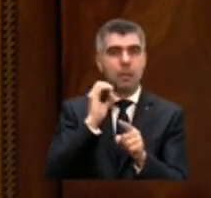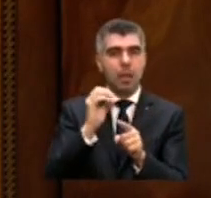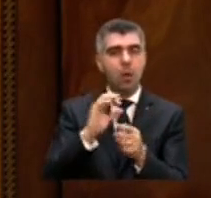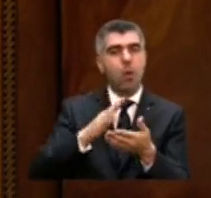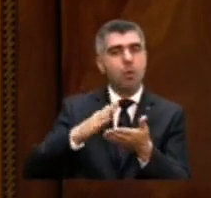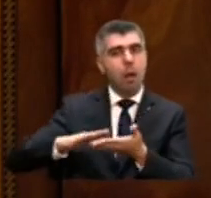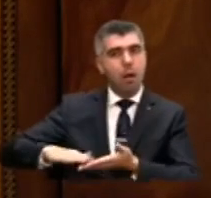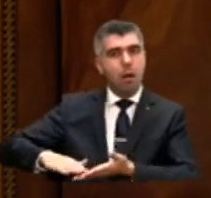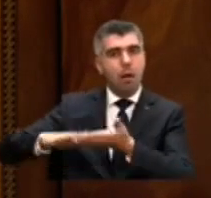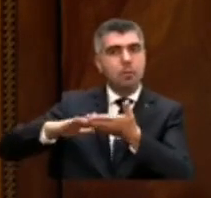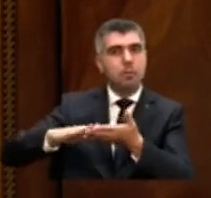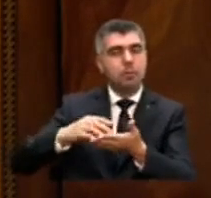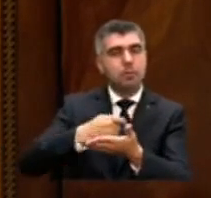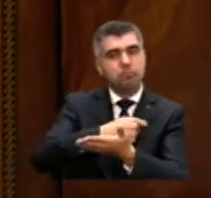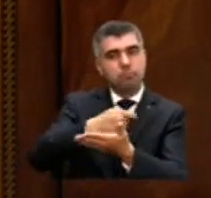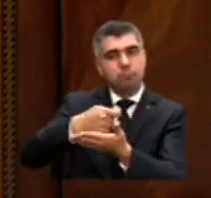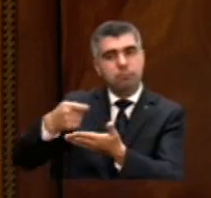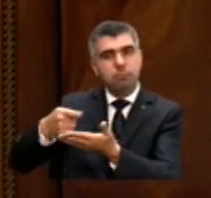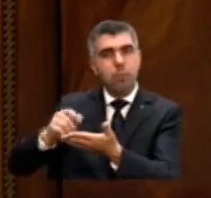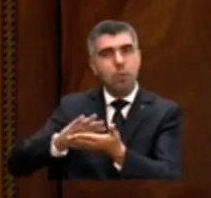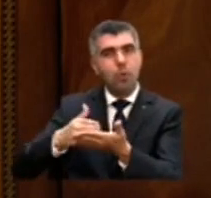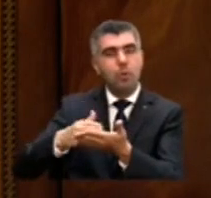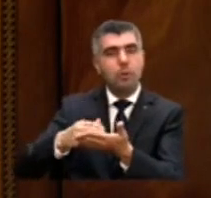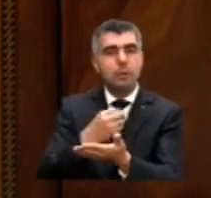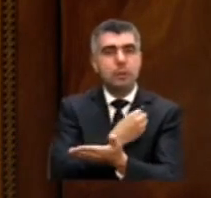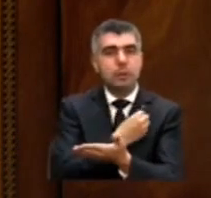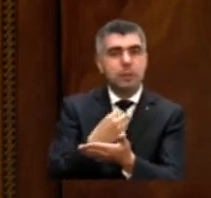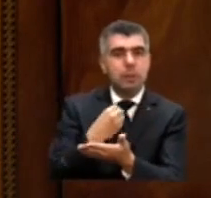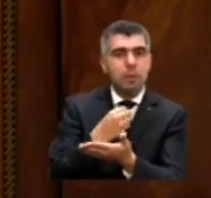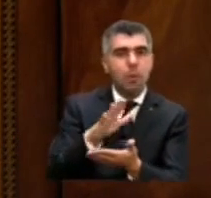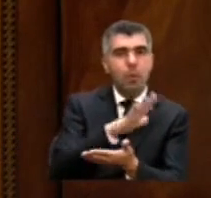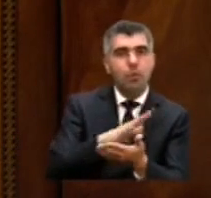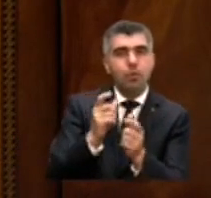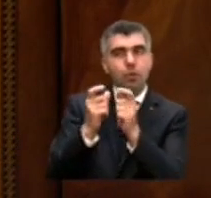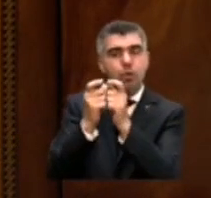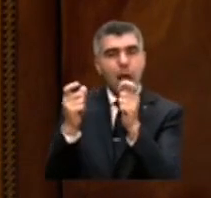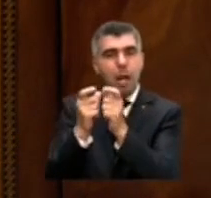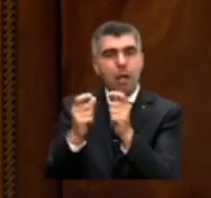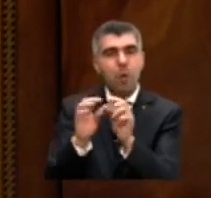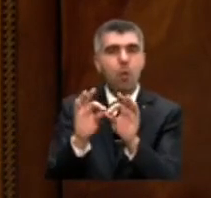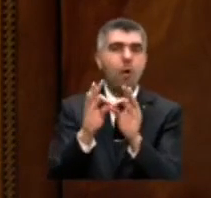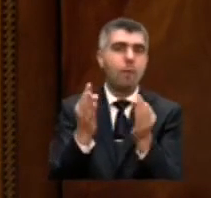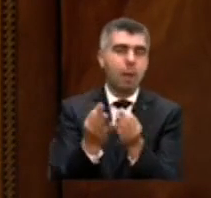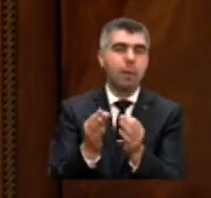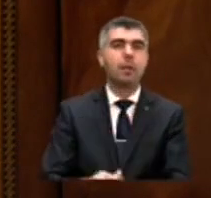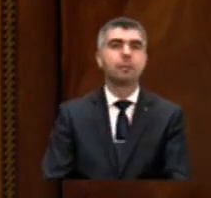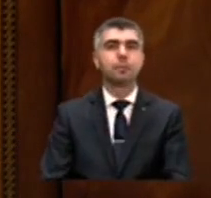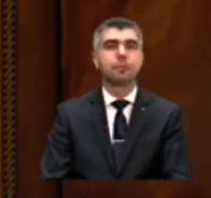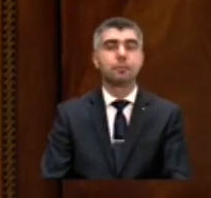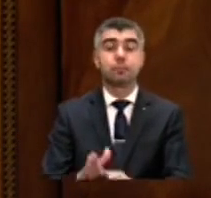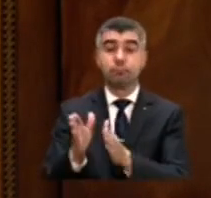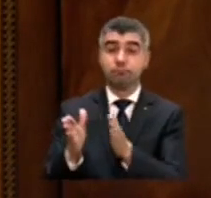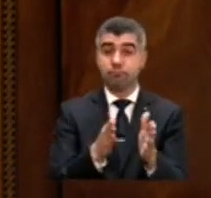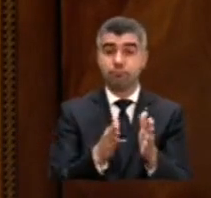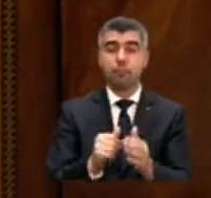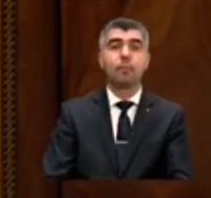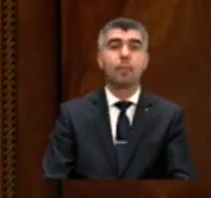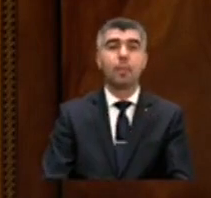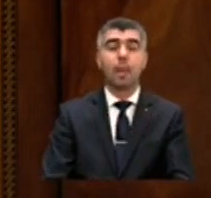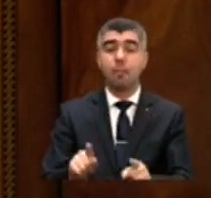كبير من آثار الأزمة الصحية على المقاولات والأسر. في المقابل، فإن كان